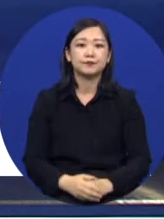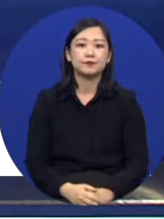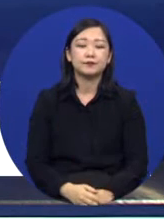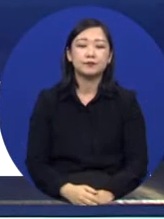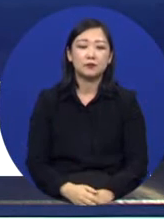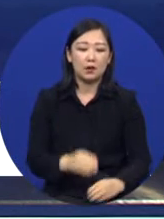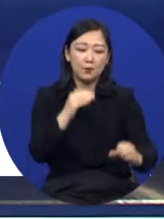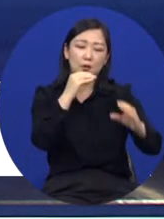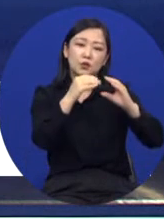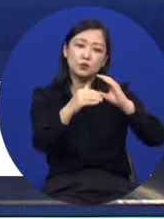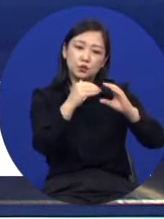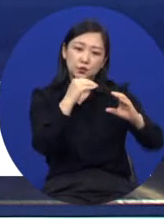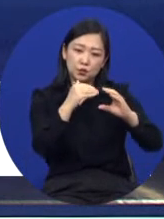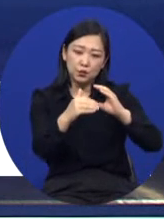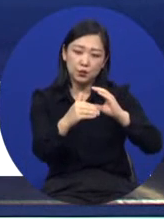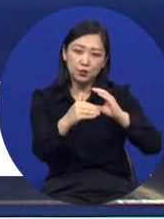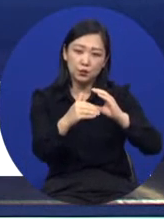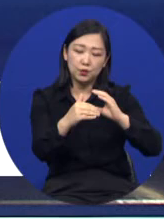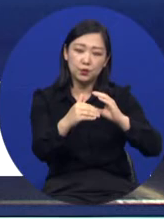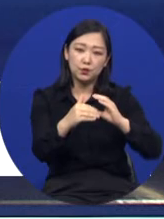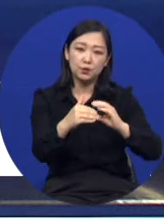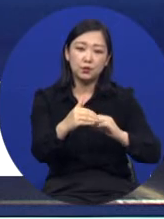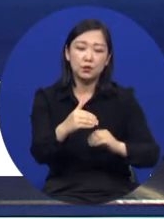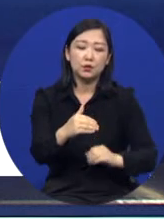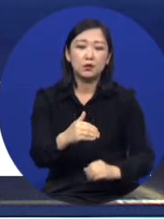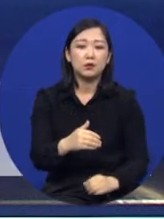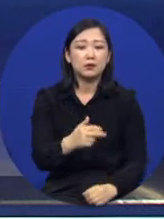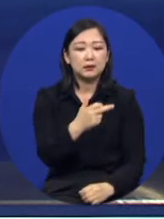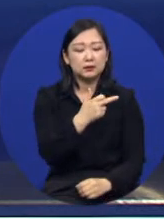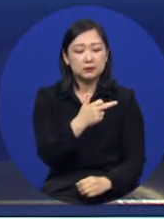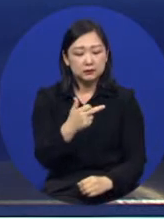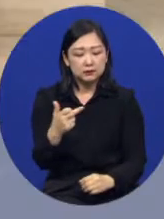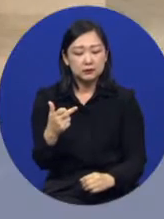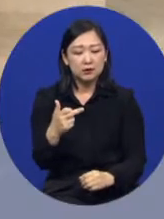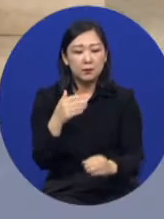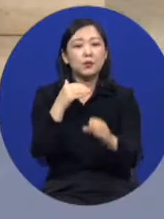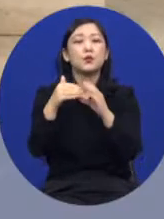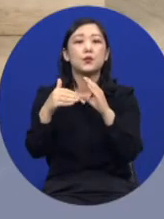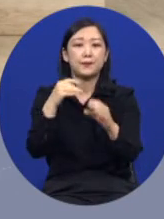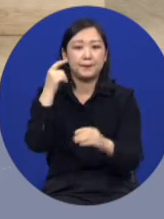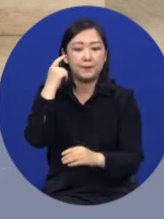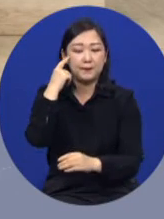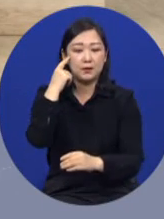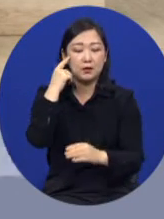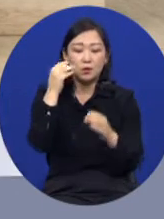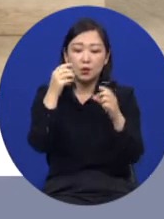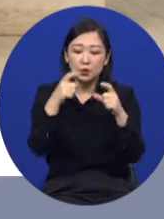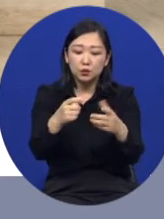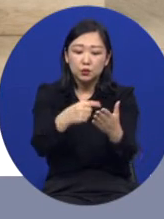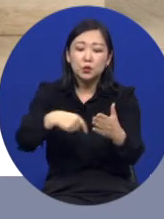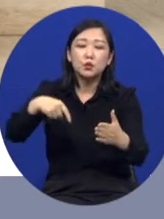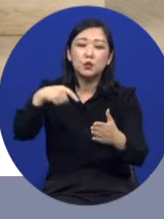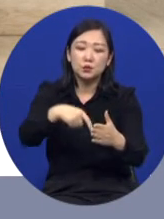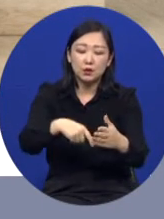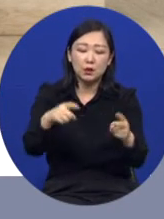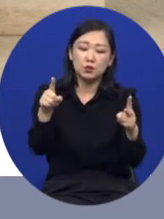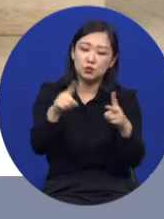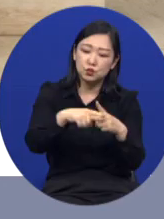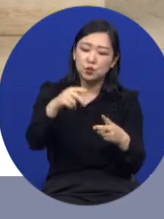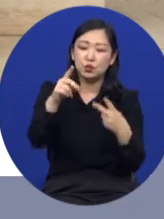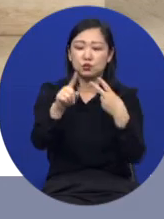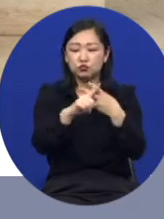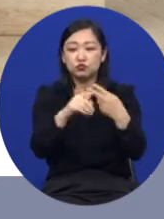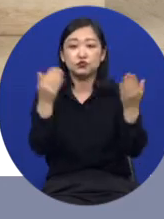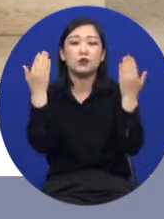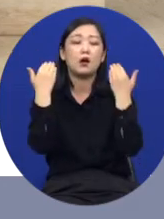그 소통과 저는 크게 그렇게 보고 있습니다. 우리 도내 특히 초등학교나 중학교의